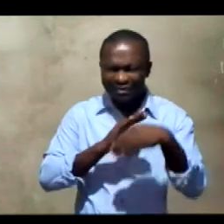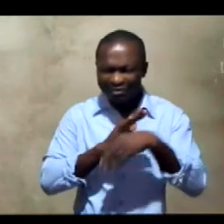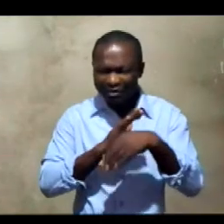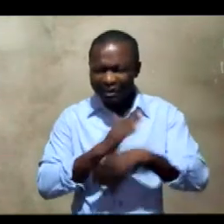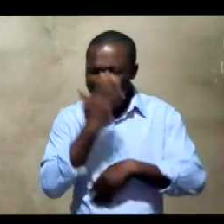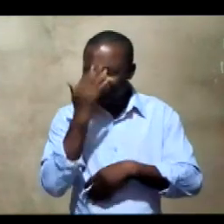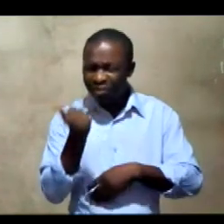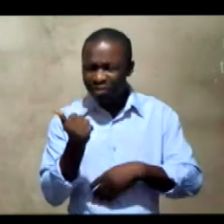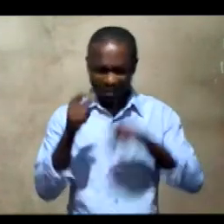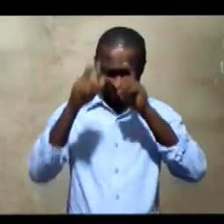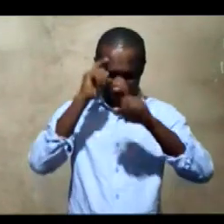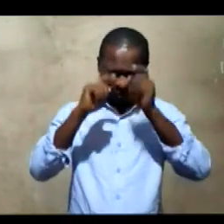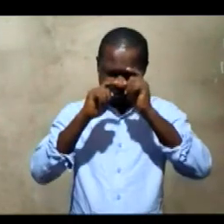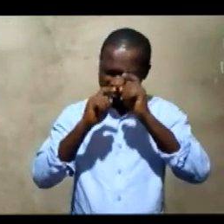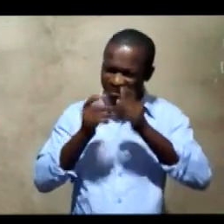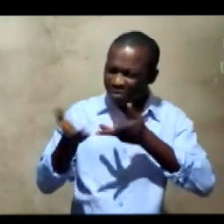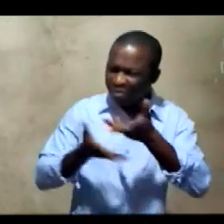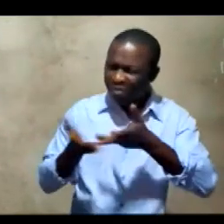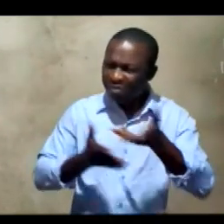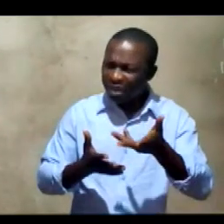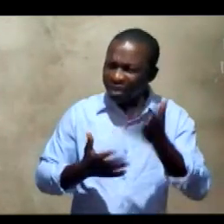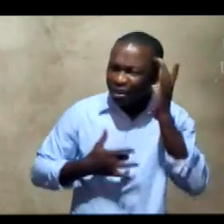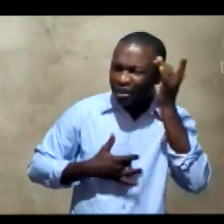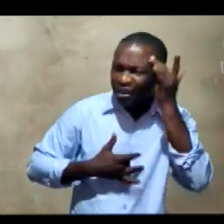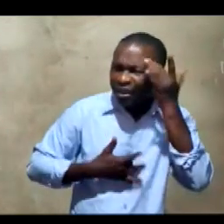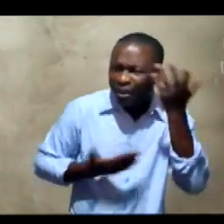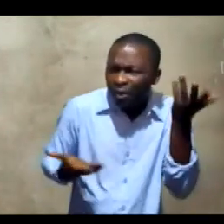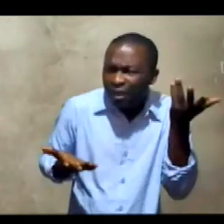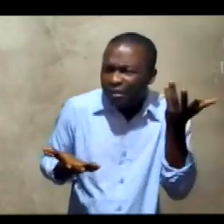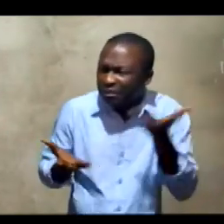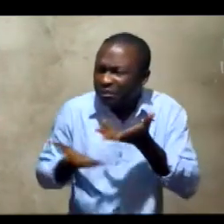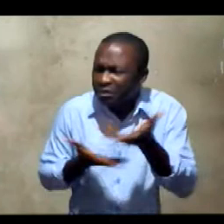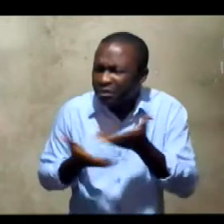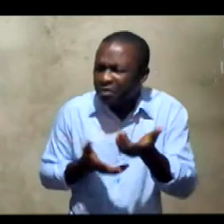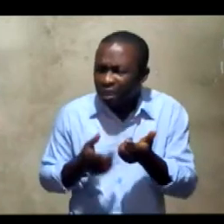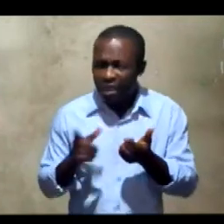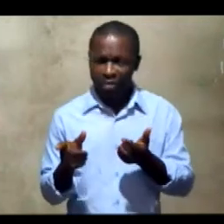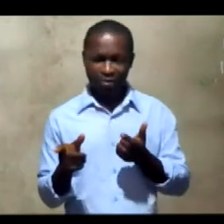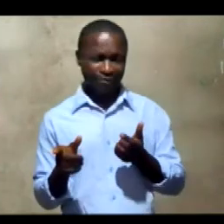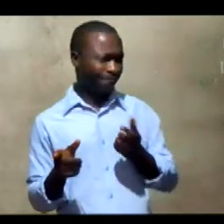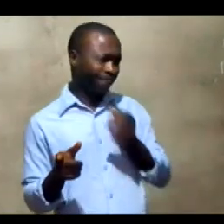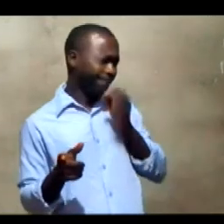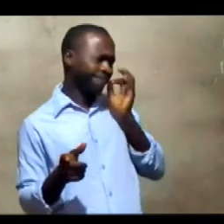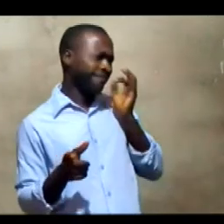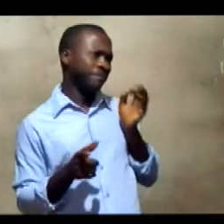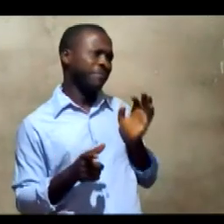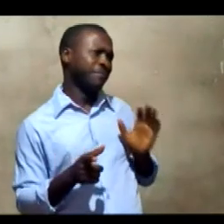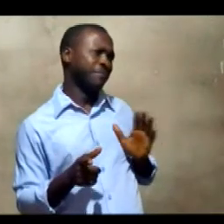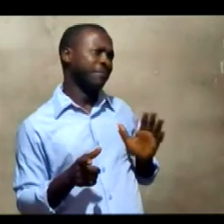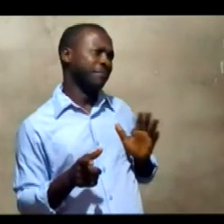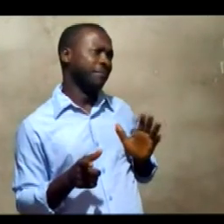le traiter. Il a appelé peut-être 3 à 4 fois, il était toujours malade. C'est là où on lui a demandé de rentrer. Il est rentré, on cherche